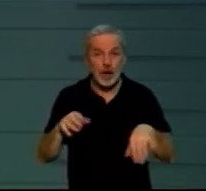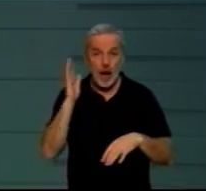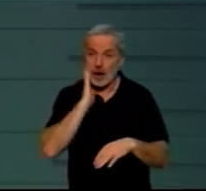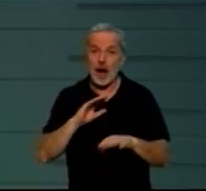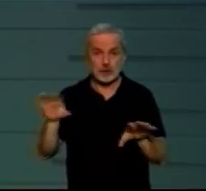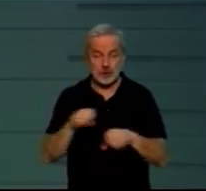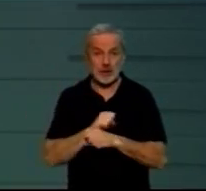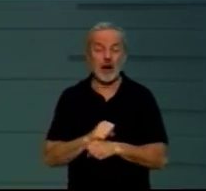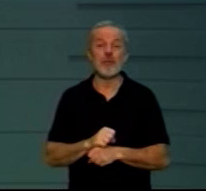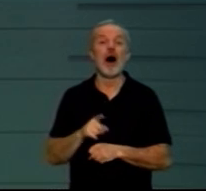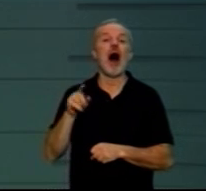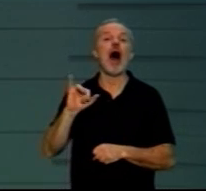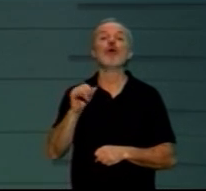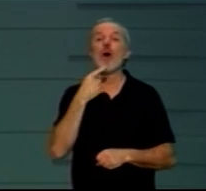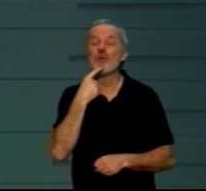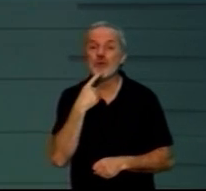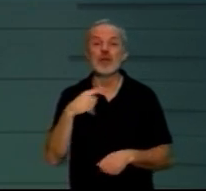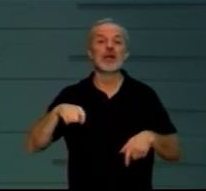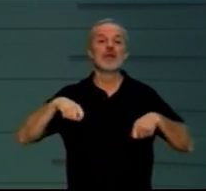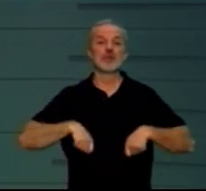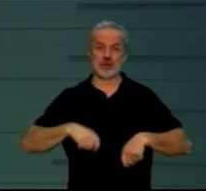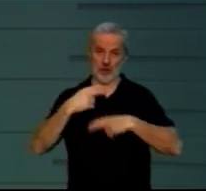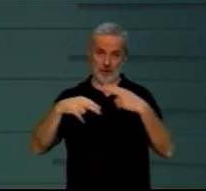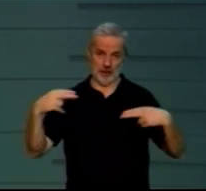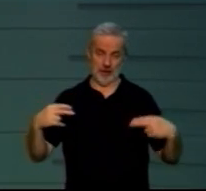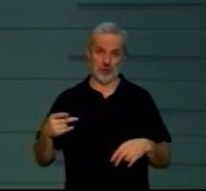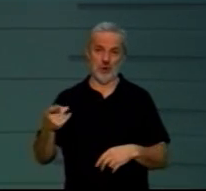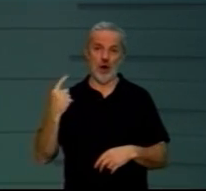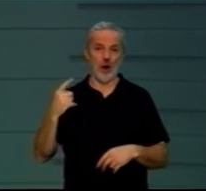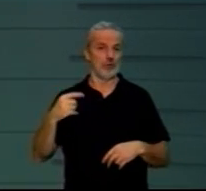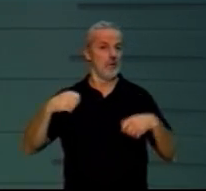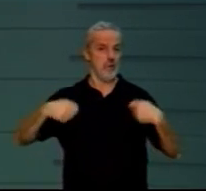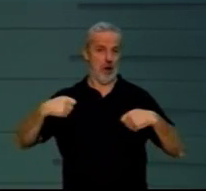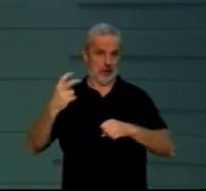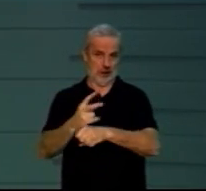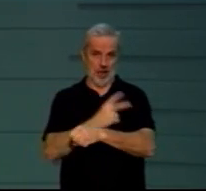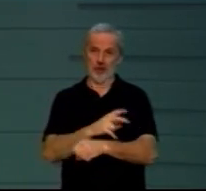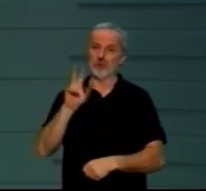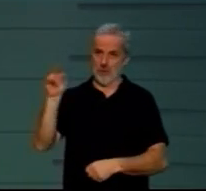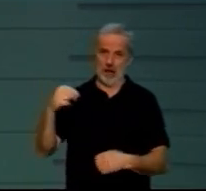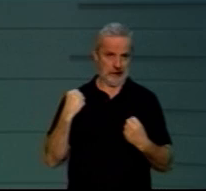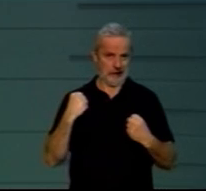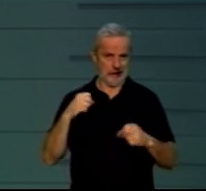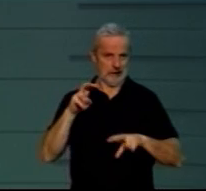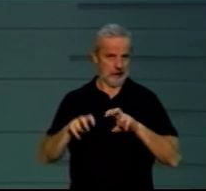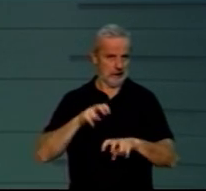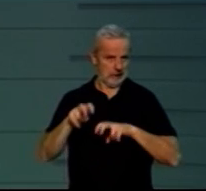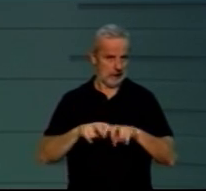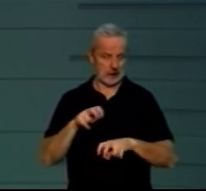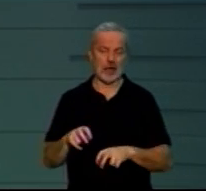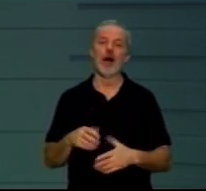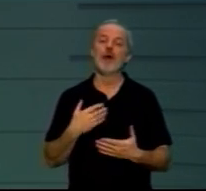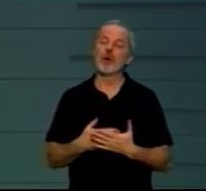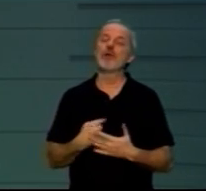jsou to předsedové svazu z těch nejvyhlášenějších cyklistických zemí. Takže myslím si, že silnice v České republice v